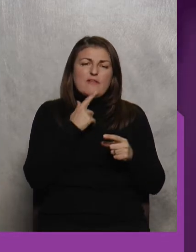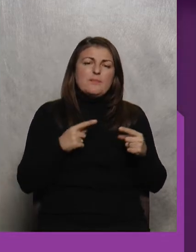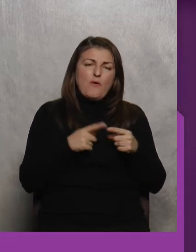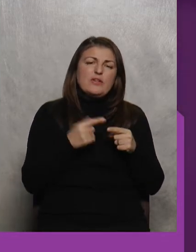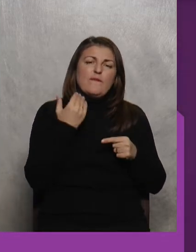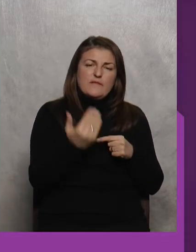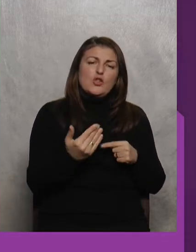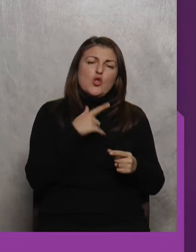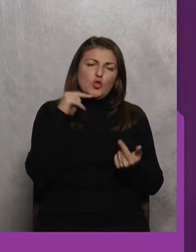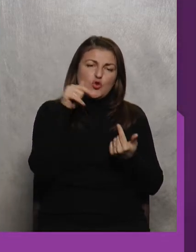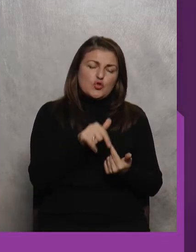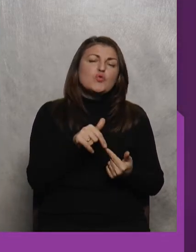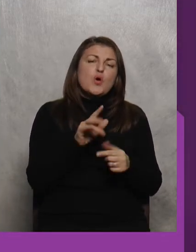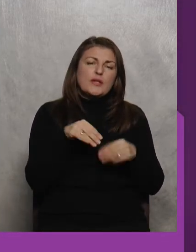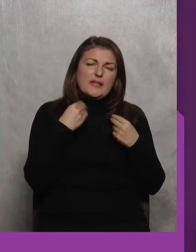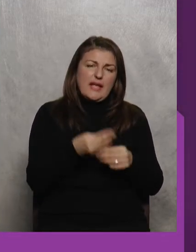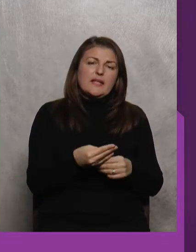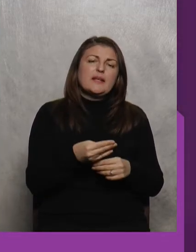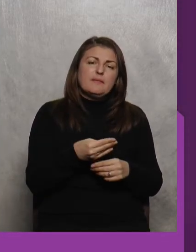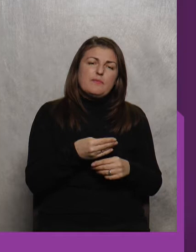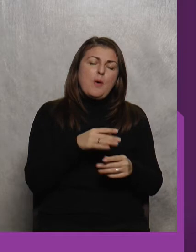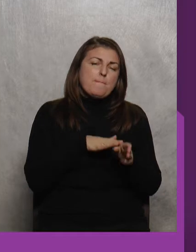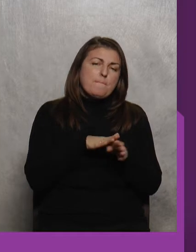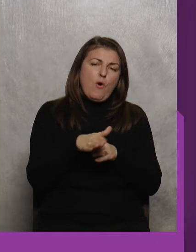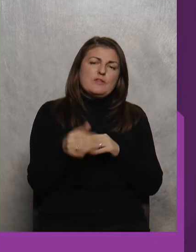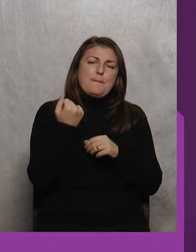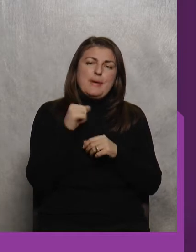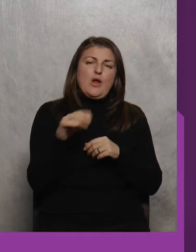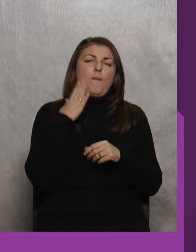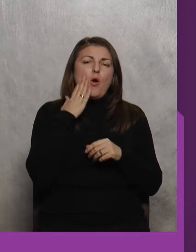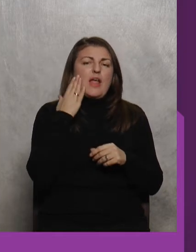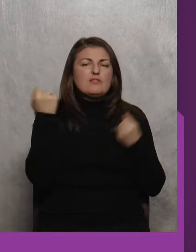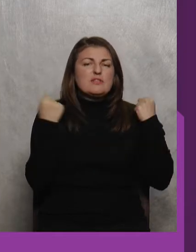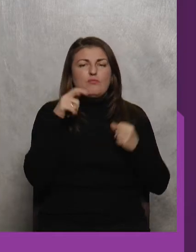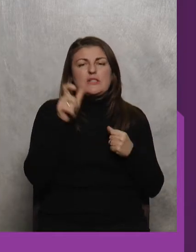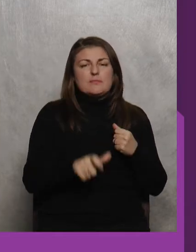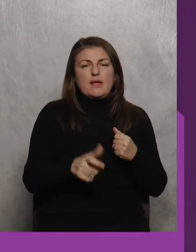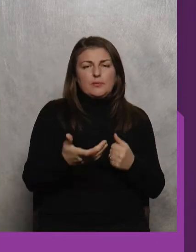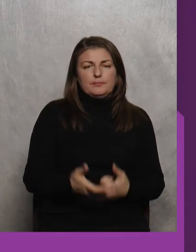він достойно і не дає повністю перемогти молдавському спортсмену.